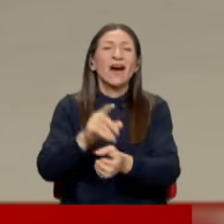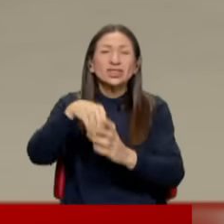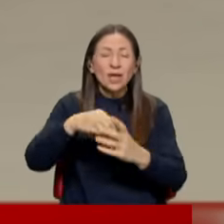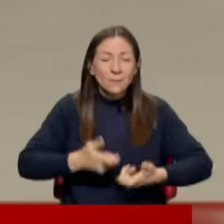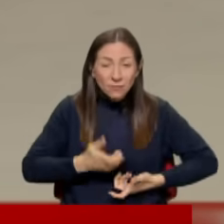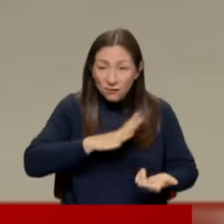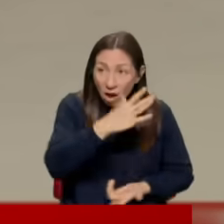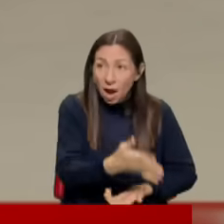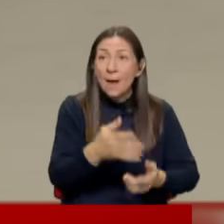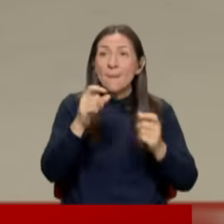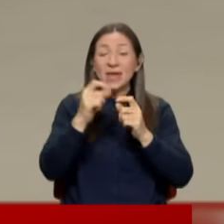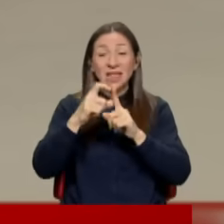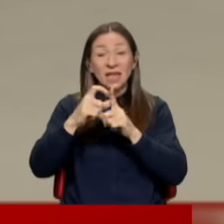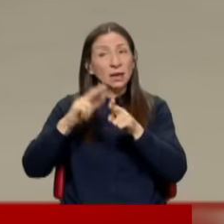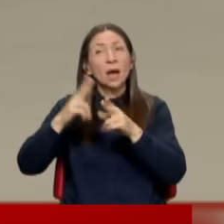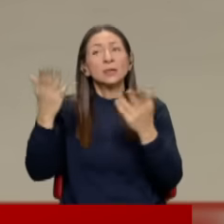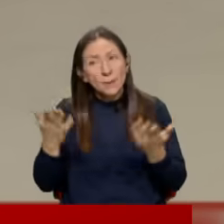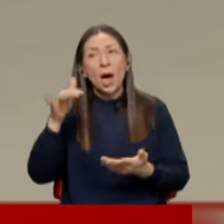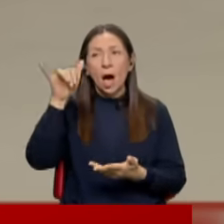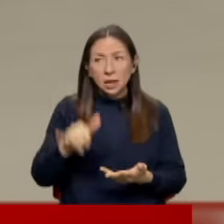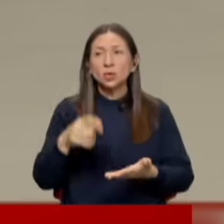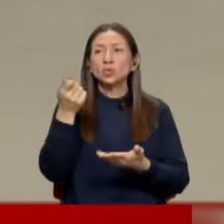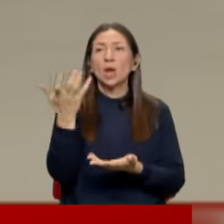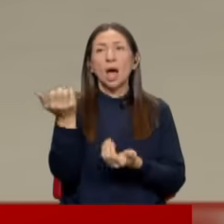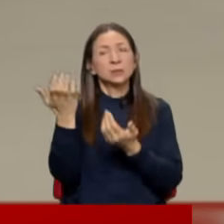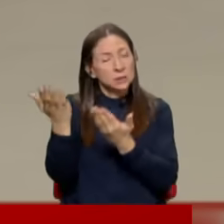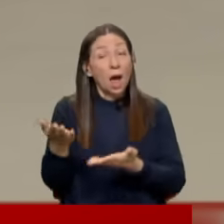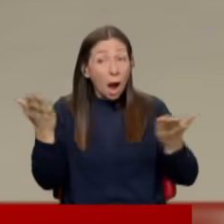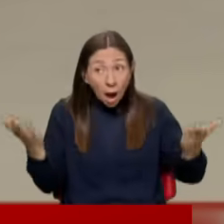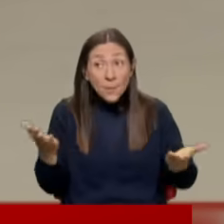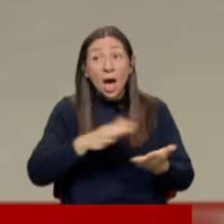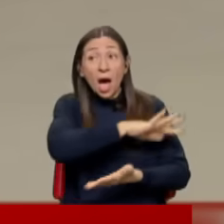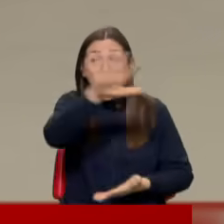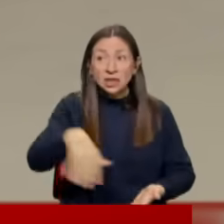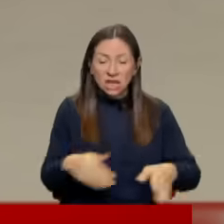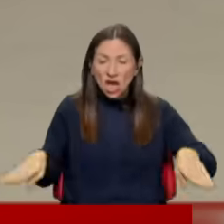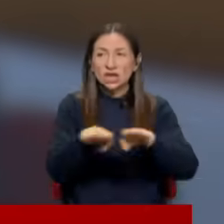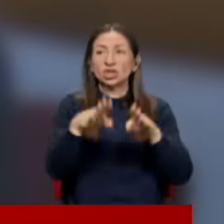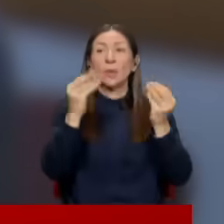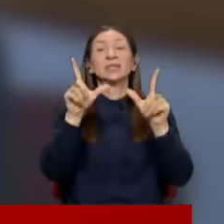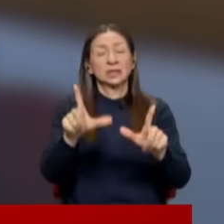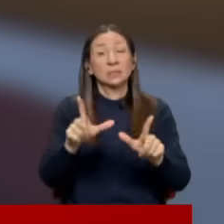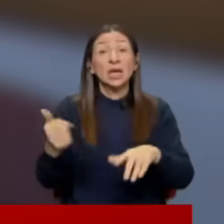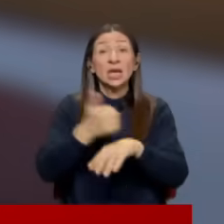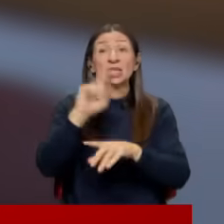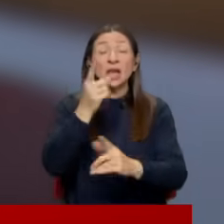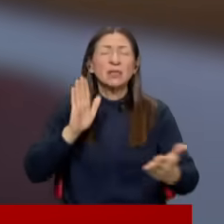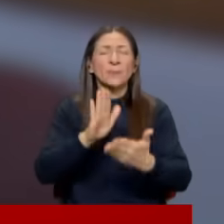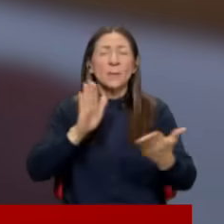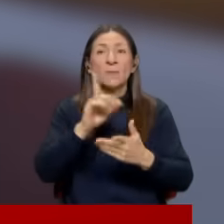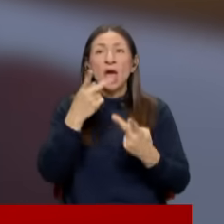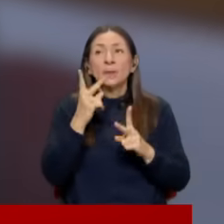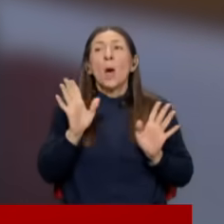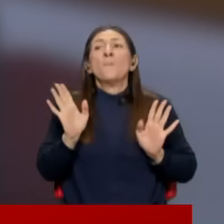ki BDDK'da çalışanlar da hak ettikleri ücretleri alsınlar ama herkese verilmesi gerekir. İktidar tepkilere karşı bir